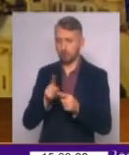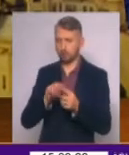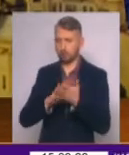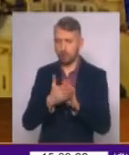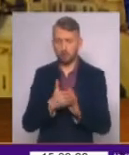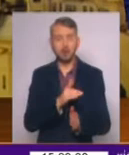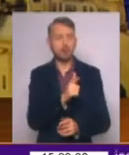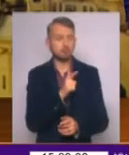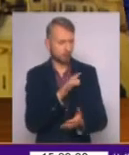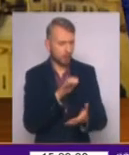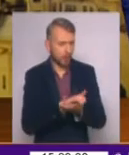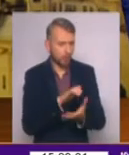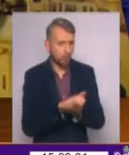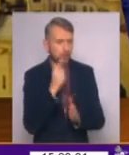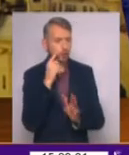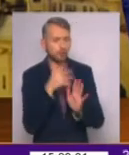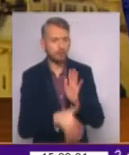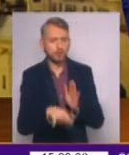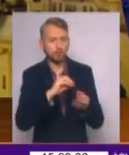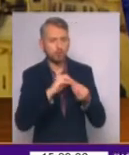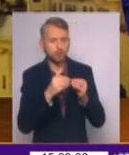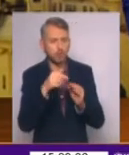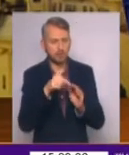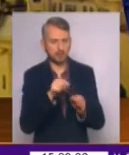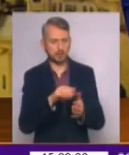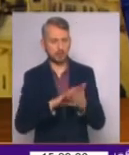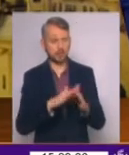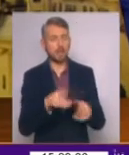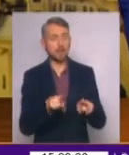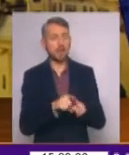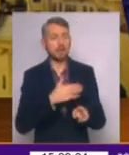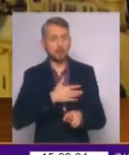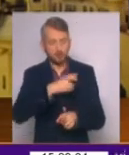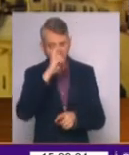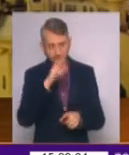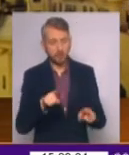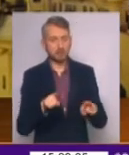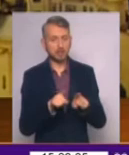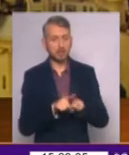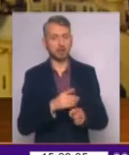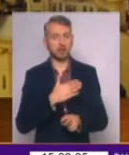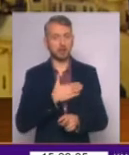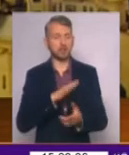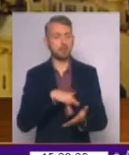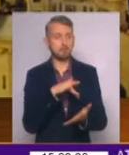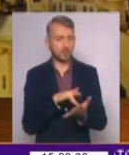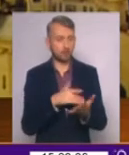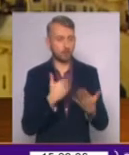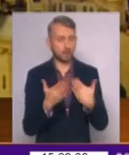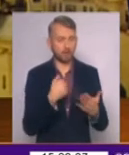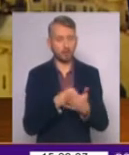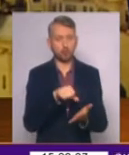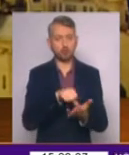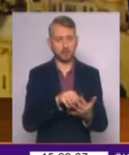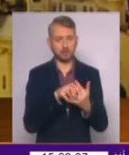з ним познайомилися, і ми зрозуміли всю проблемність ситуації. От так наша держава, от так наше місто ставиться до